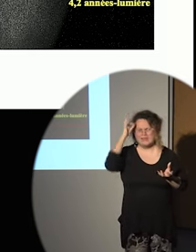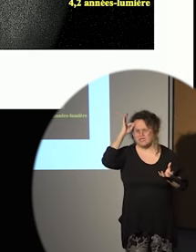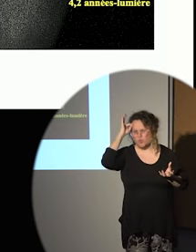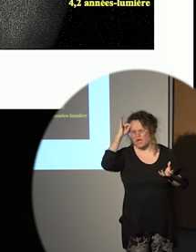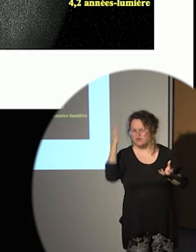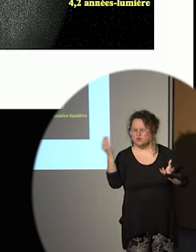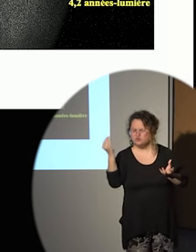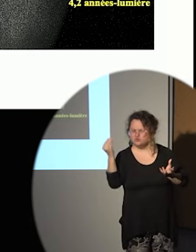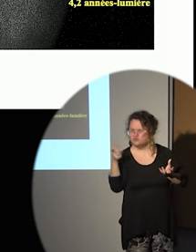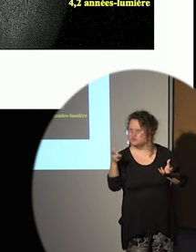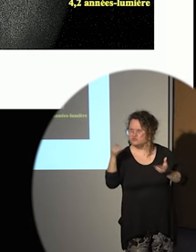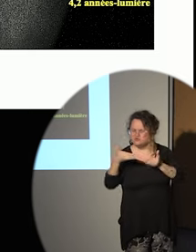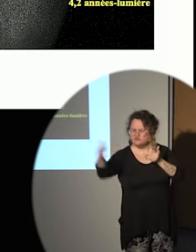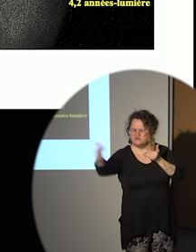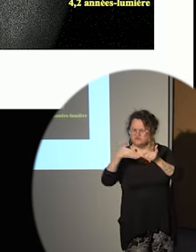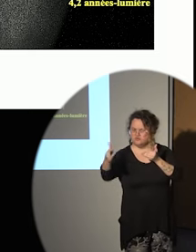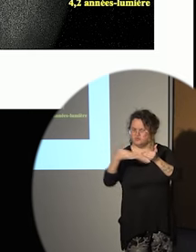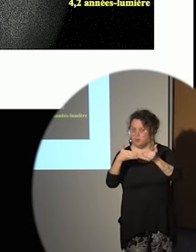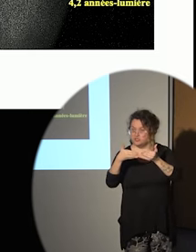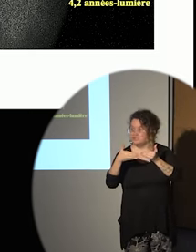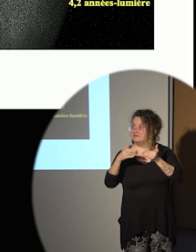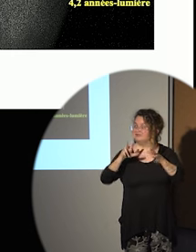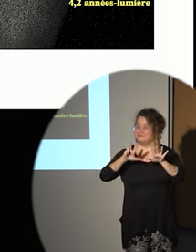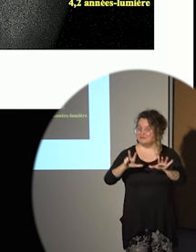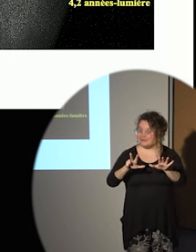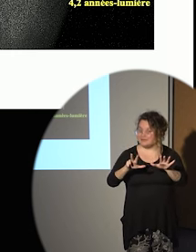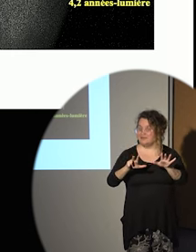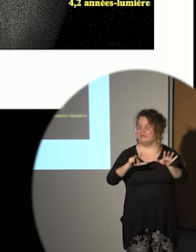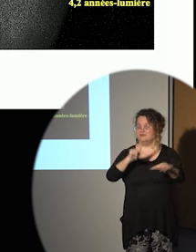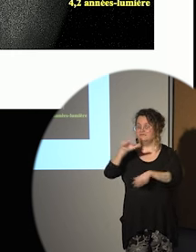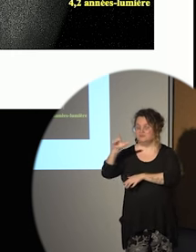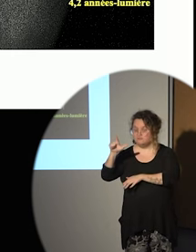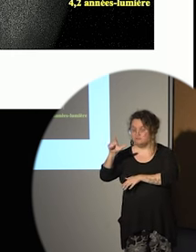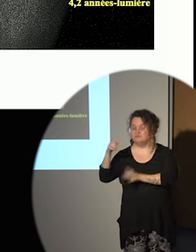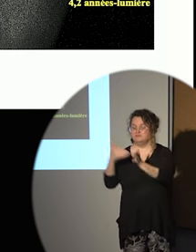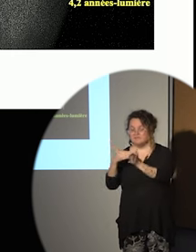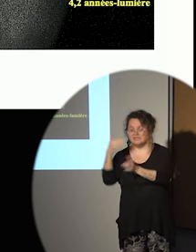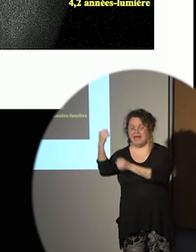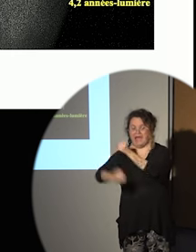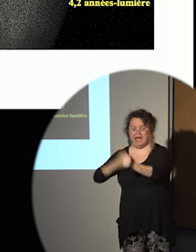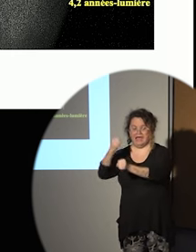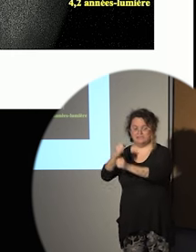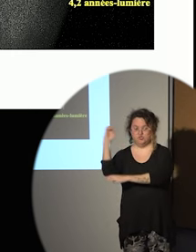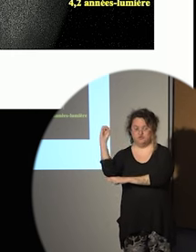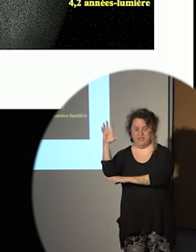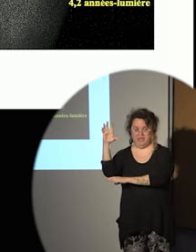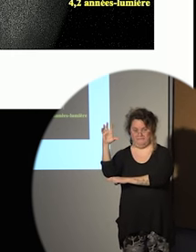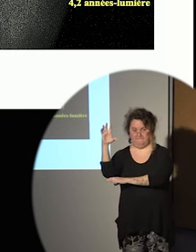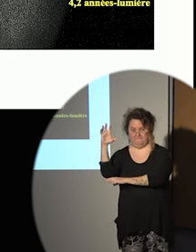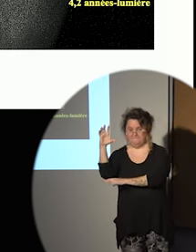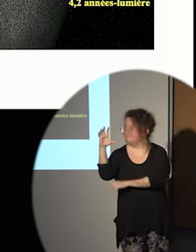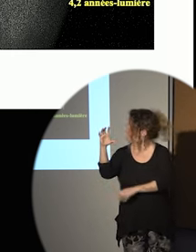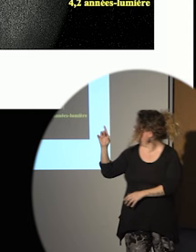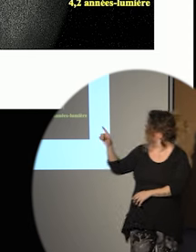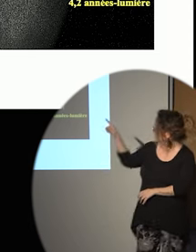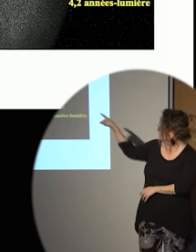trouve à 4,2 années-lumière. Vous voyez, donc le système solaire, notre étoile, a un cortège d'objets